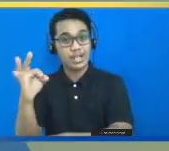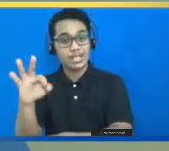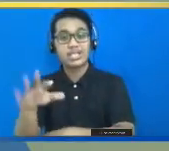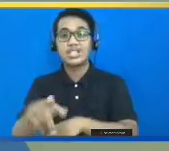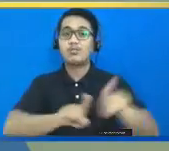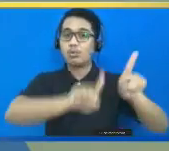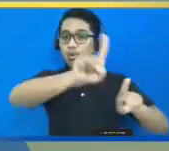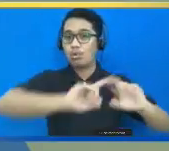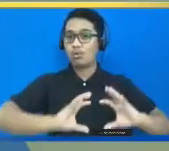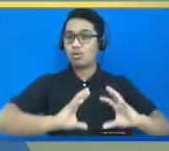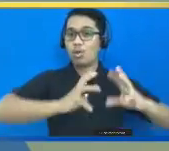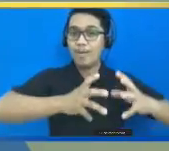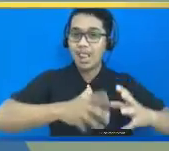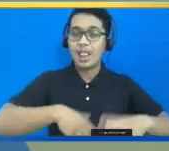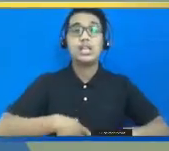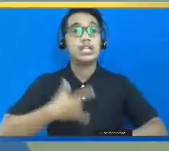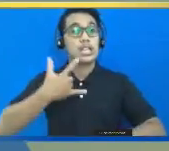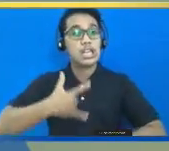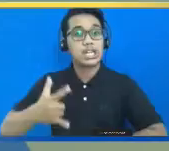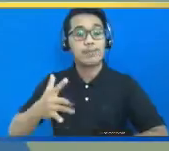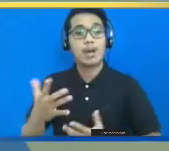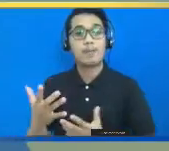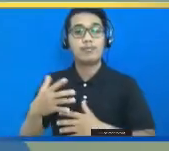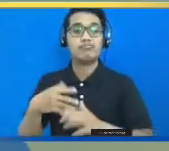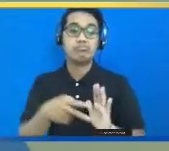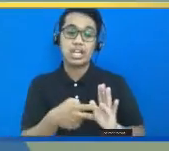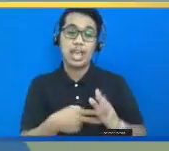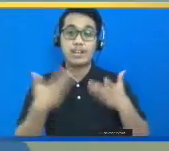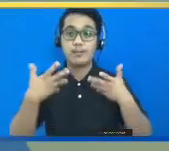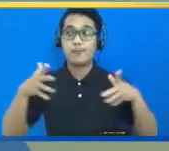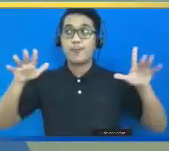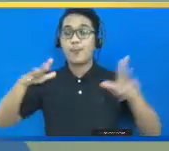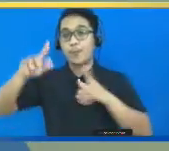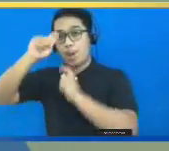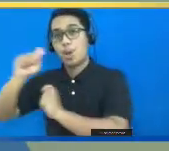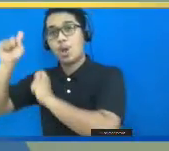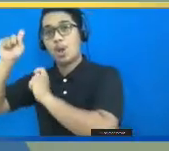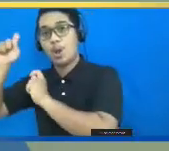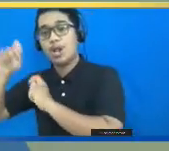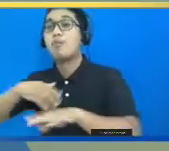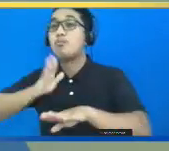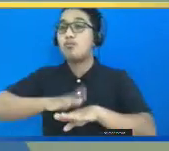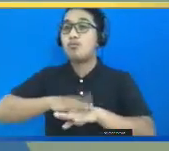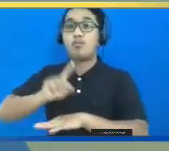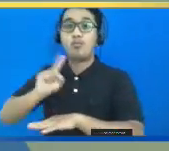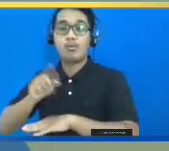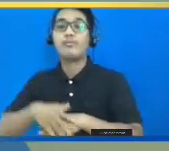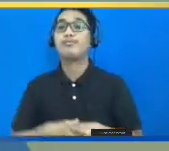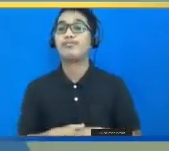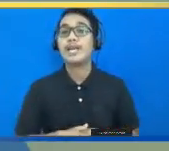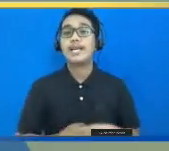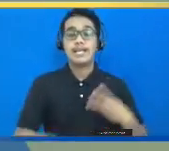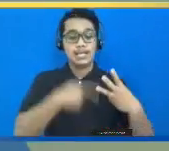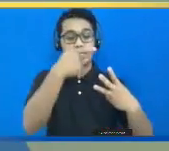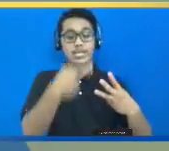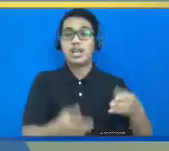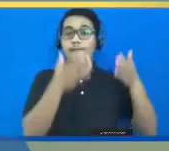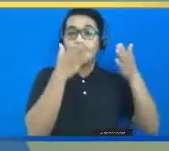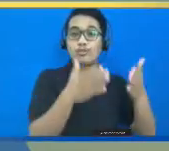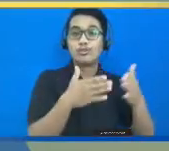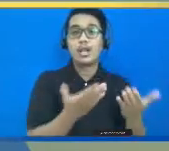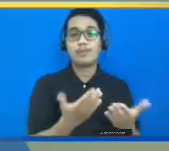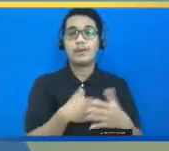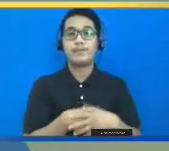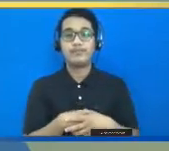8888103201010 Ball dengan tetap mengamalkan nilai-nilai Pancasila tetap budaya ada tiga fokusnya pertama adalah